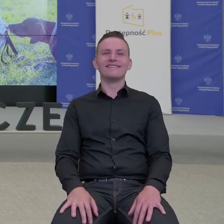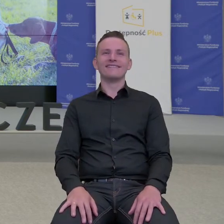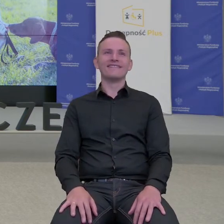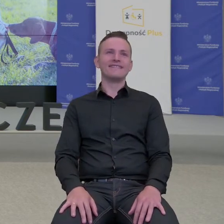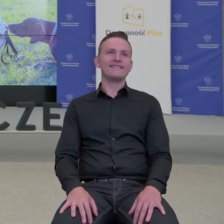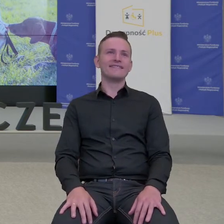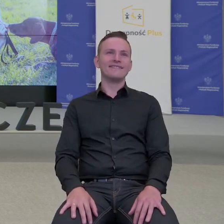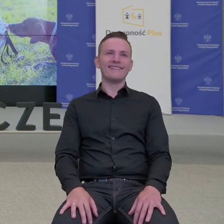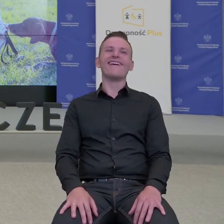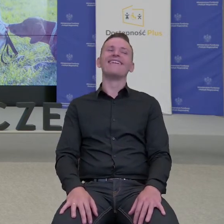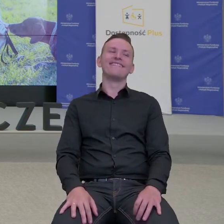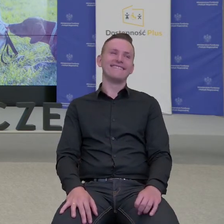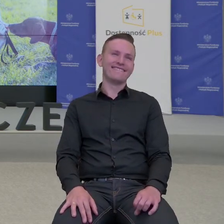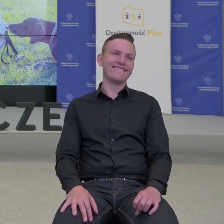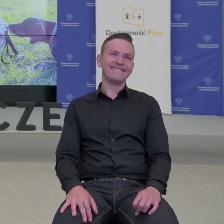Jest mi bardzo miło.